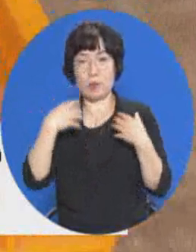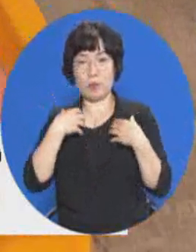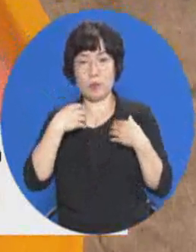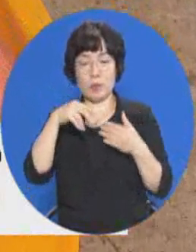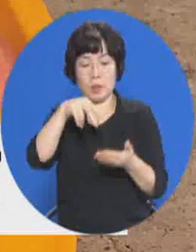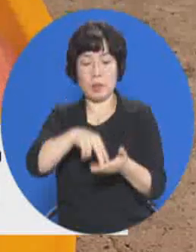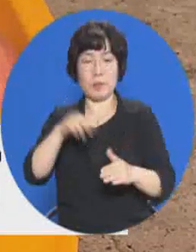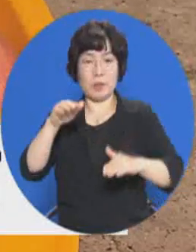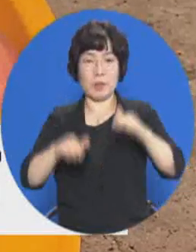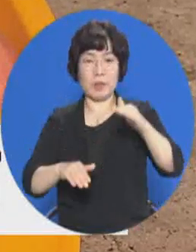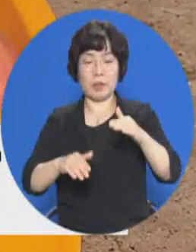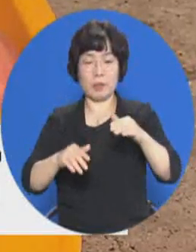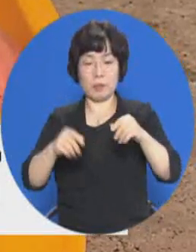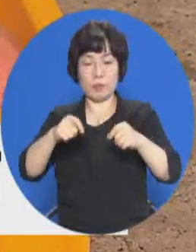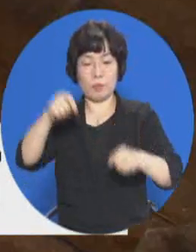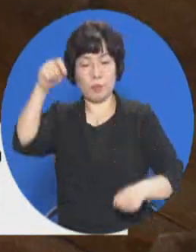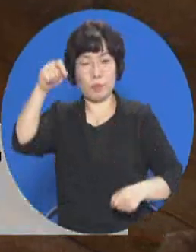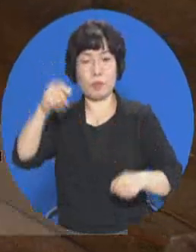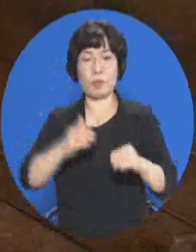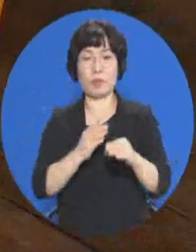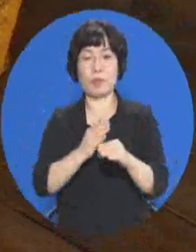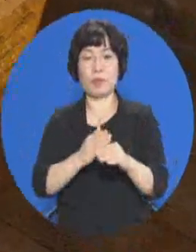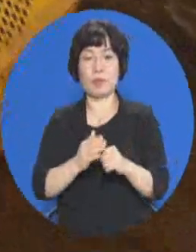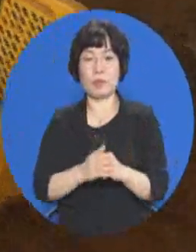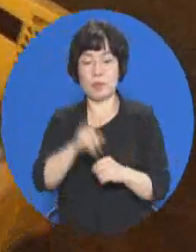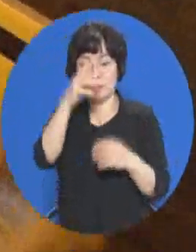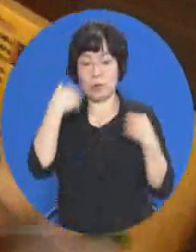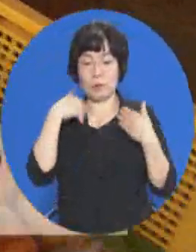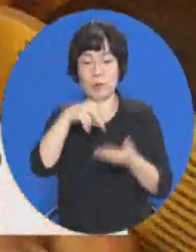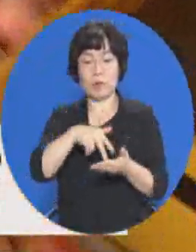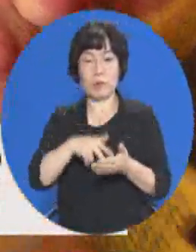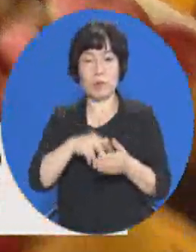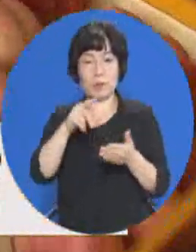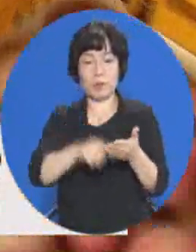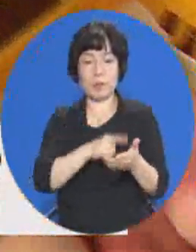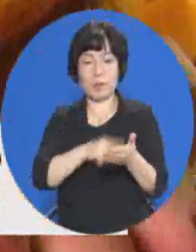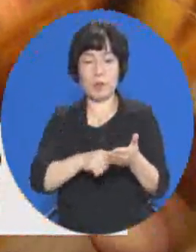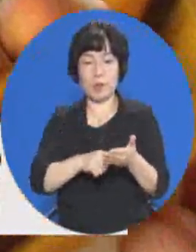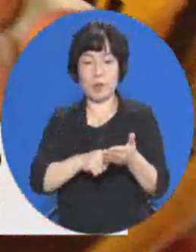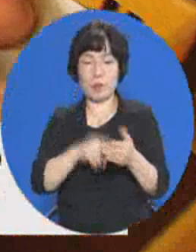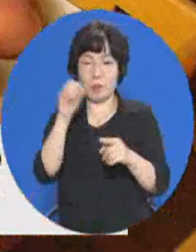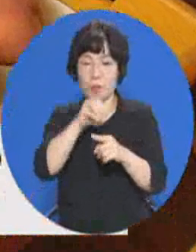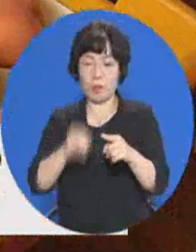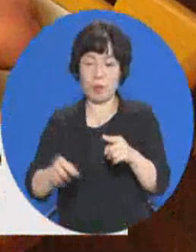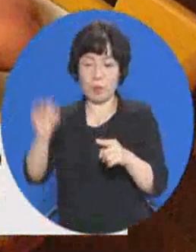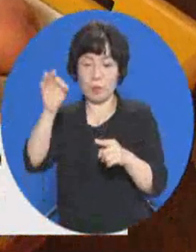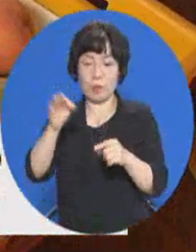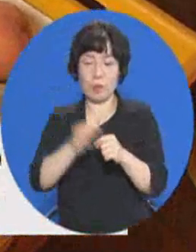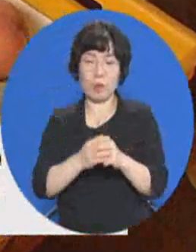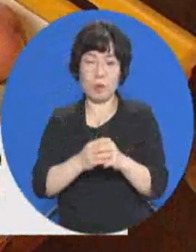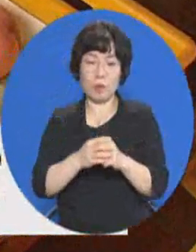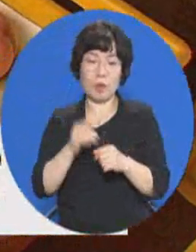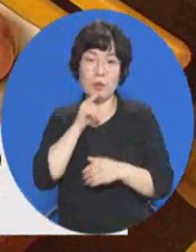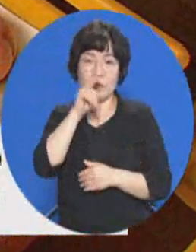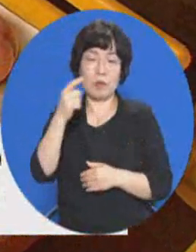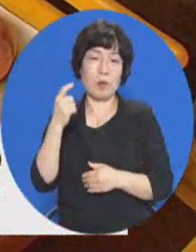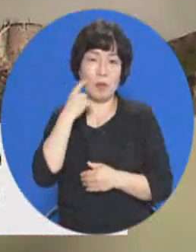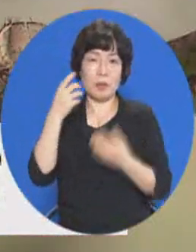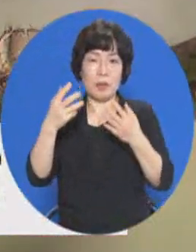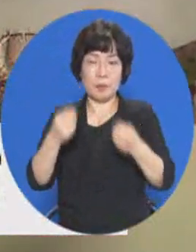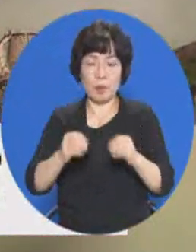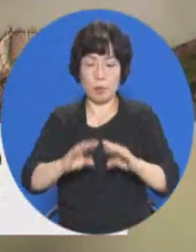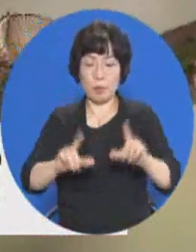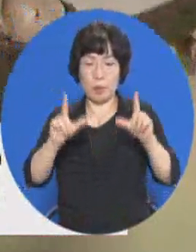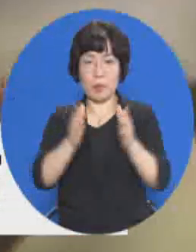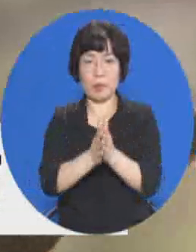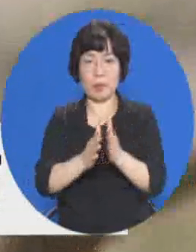시각차는 갈수록 벌어지고 있습니다. 정부는 보상률을 높이면 농가들의 허위 신고가 많아진다는 이유로